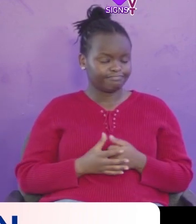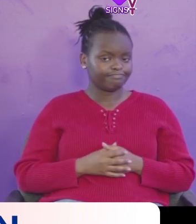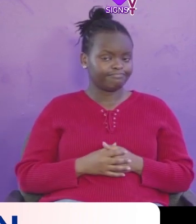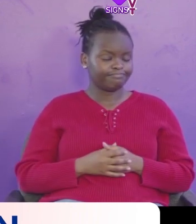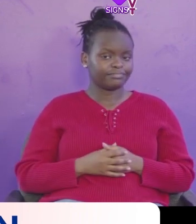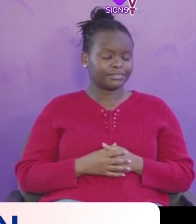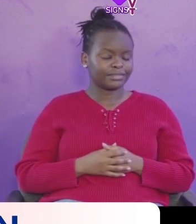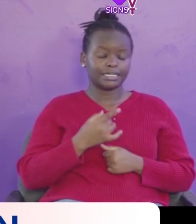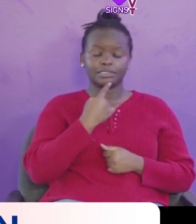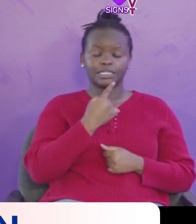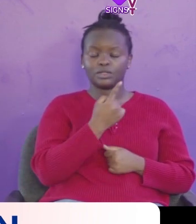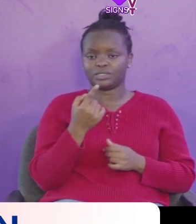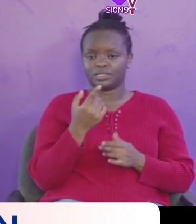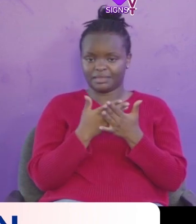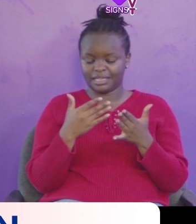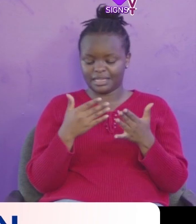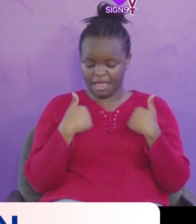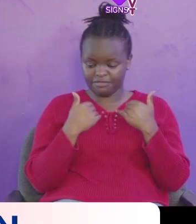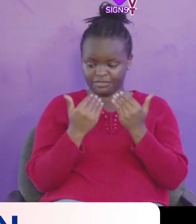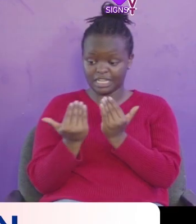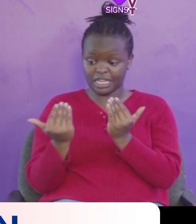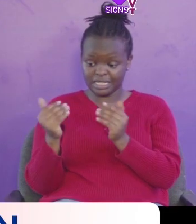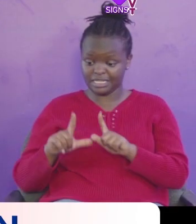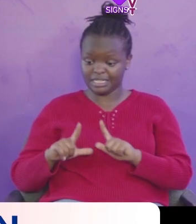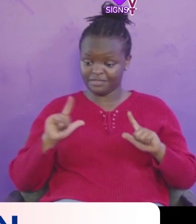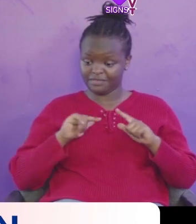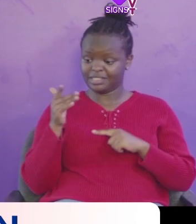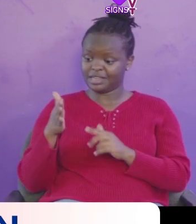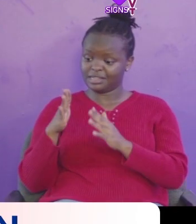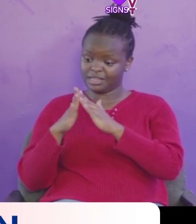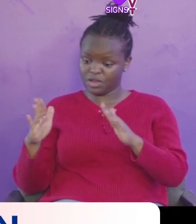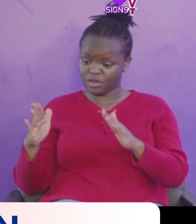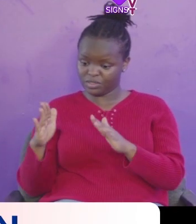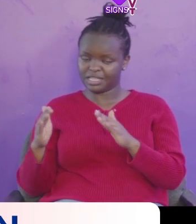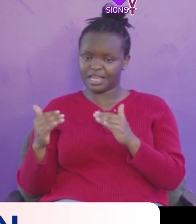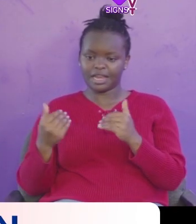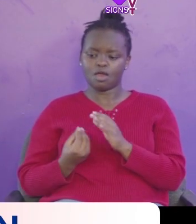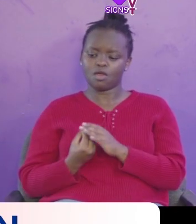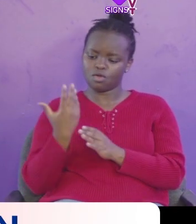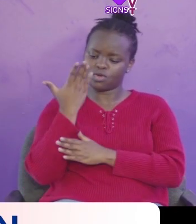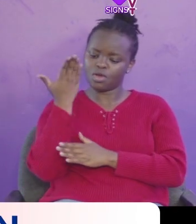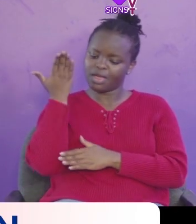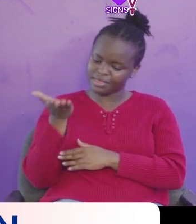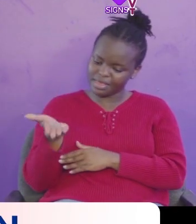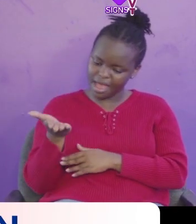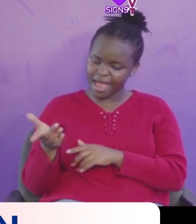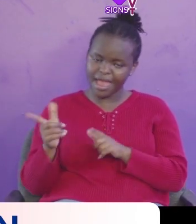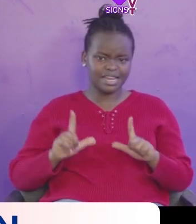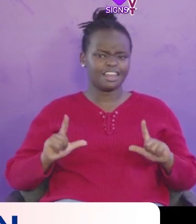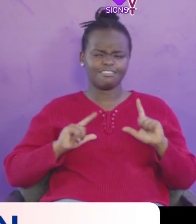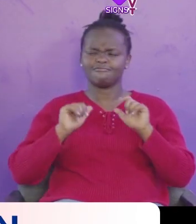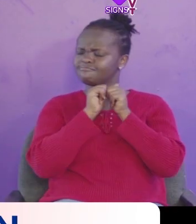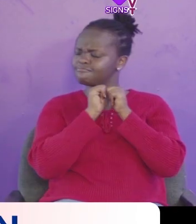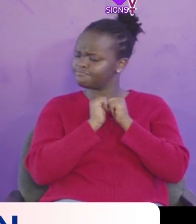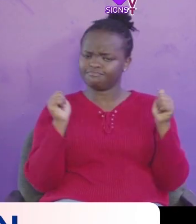Wacha nikwambie, kuna mtoto anaishi kwa hiyo nyumba ya mabati. Ndio. Na amegrow hapo na anaishi vizuri sana.